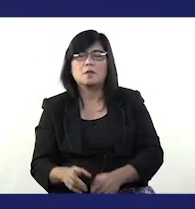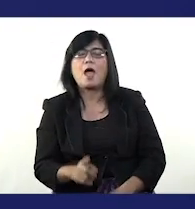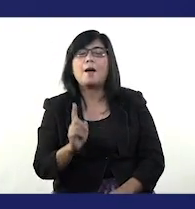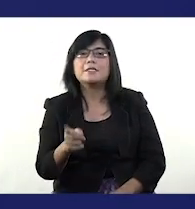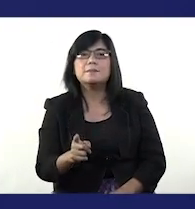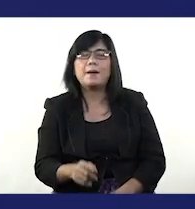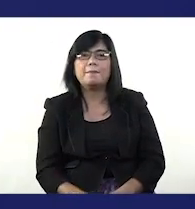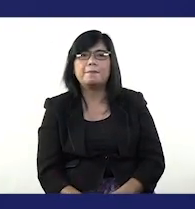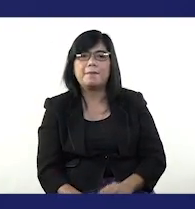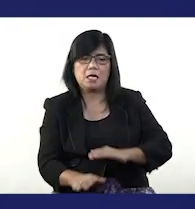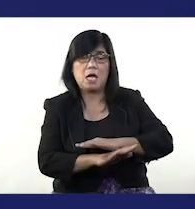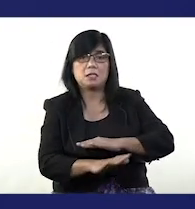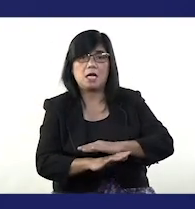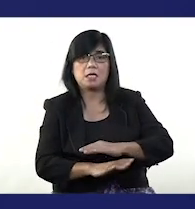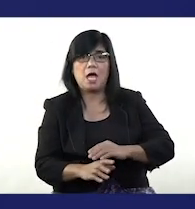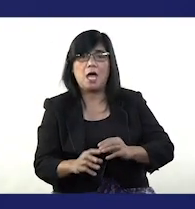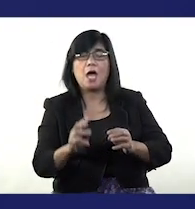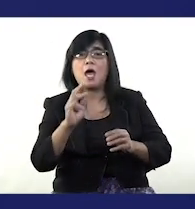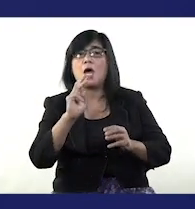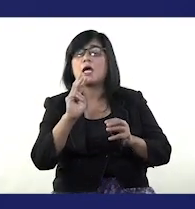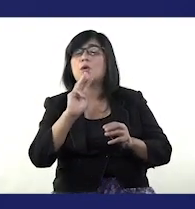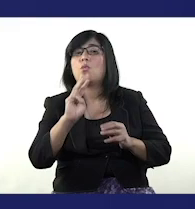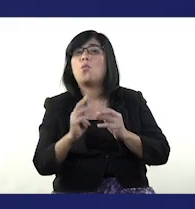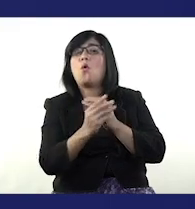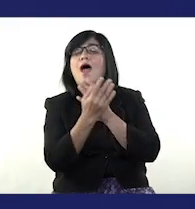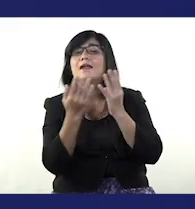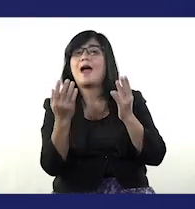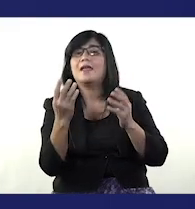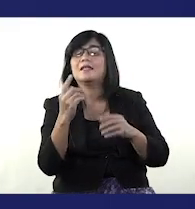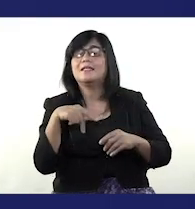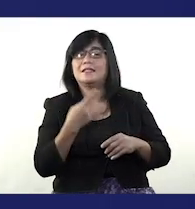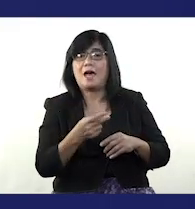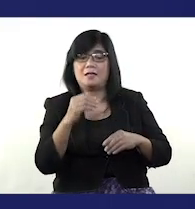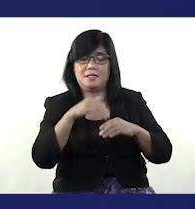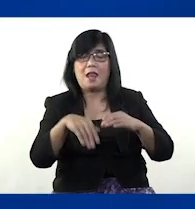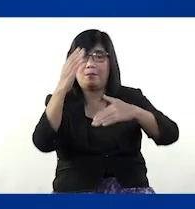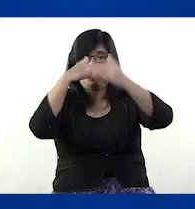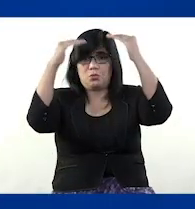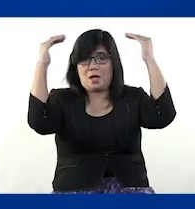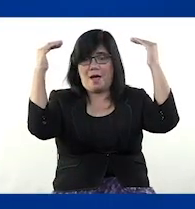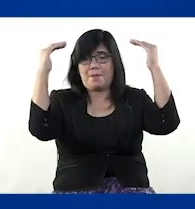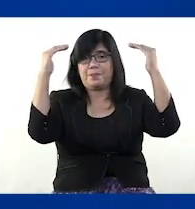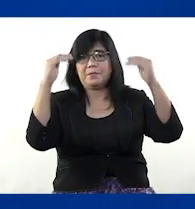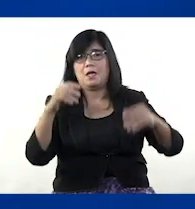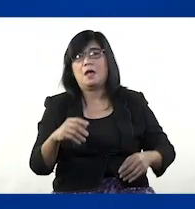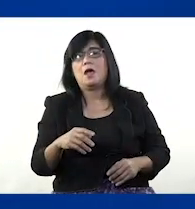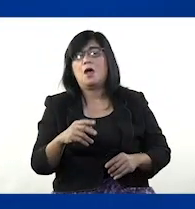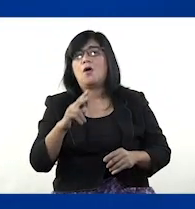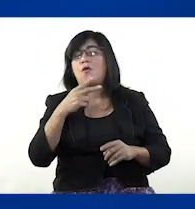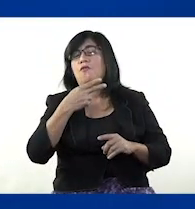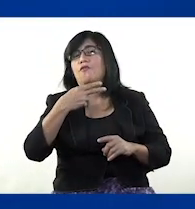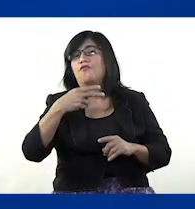dasarnya Kewargaan kita ada didalam surga Coba lihat air firman Tuhan ini lihat filipi 3